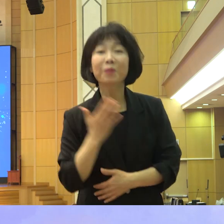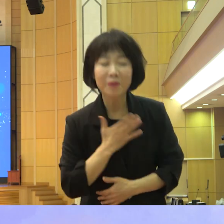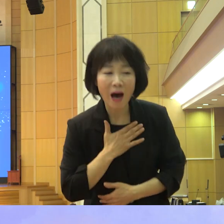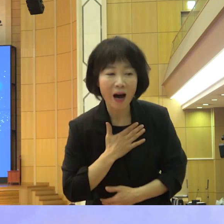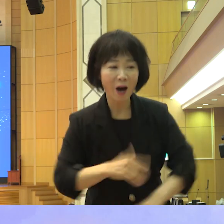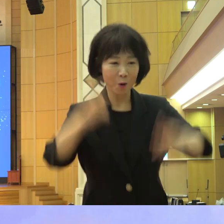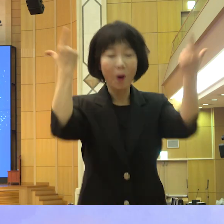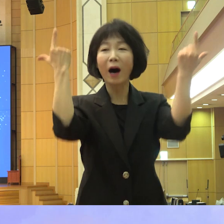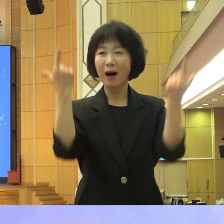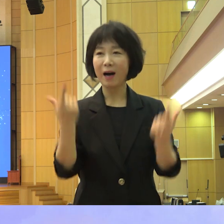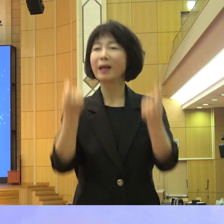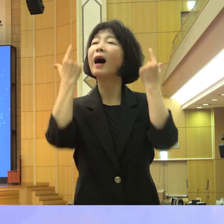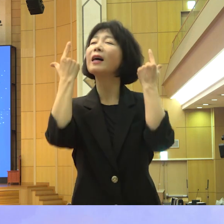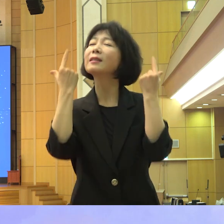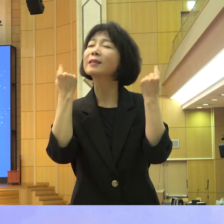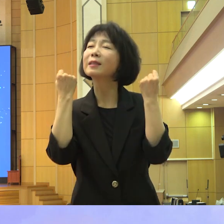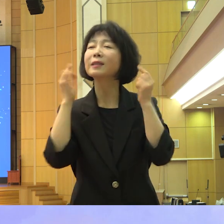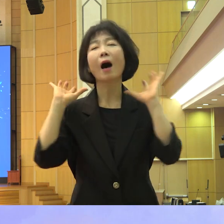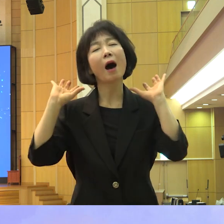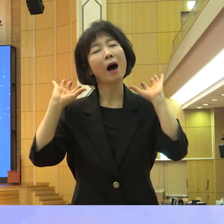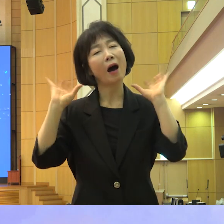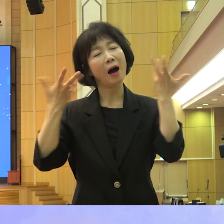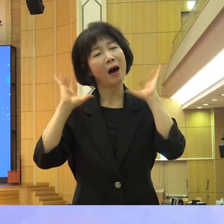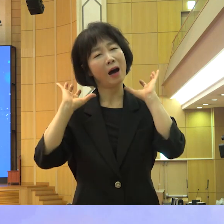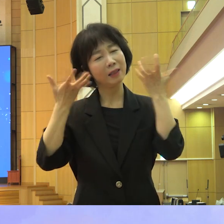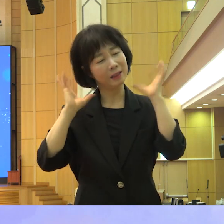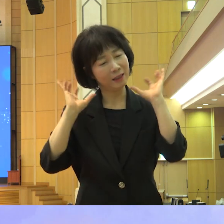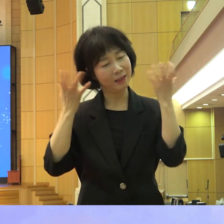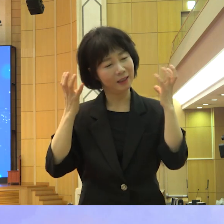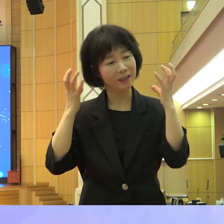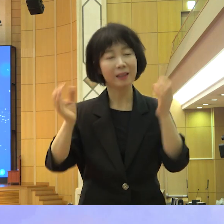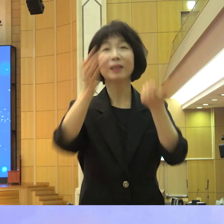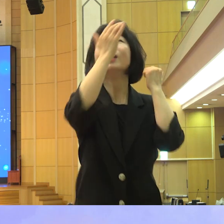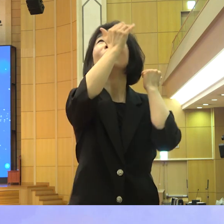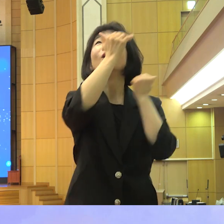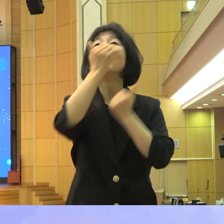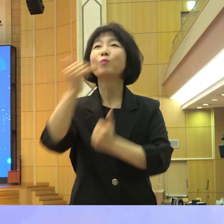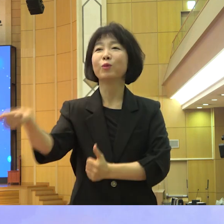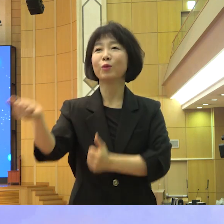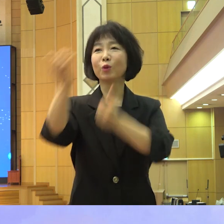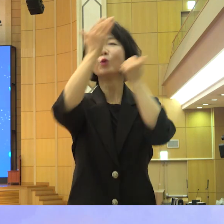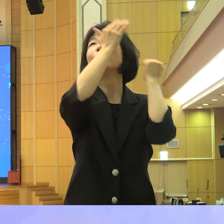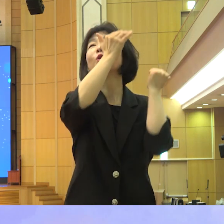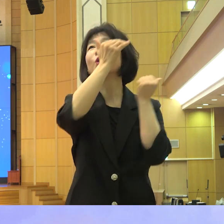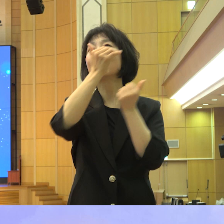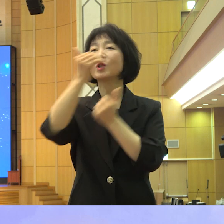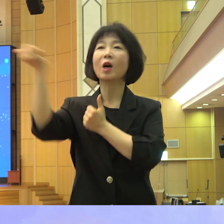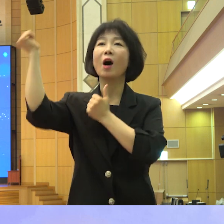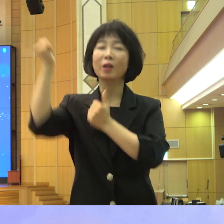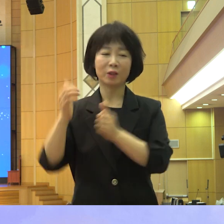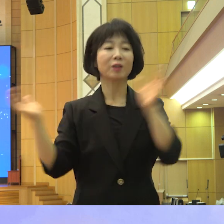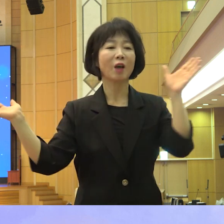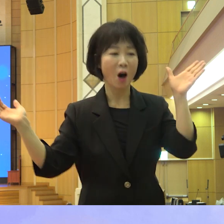기뻐요. 나와 같은 아이